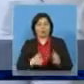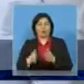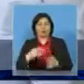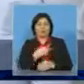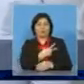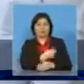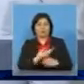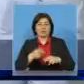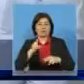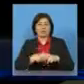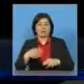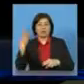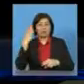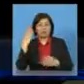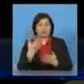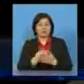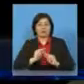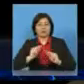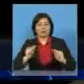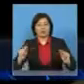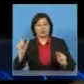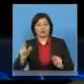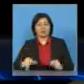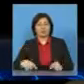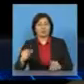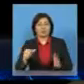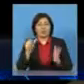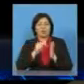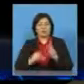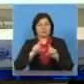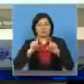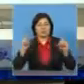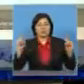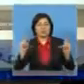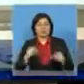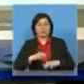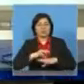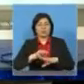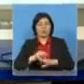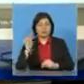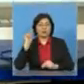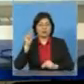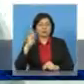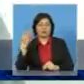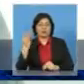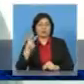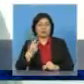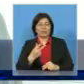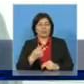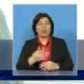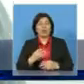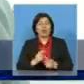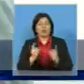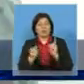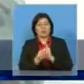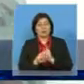вакцинации. Такого мнения придерживаются учителя 60-й школы. Учебное учреждение проводит обучение в 3 смены. Переполненное